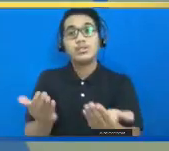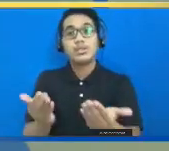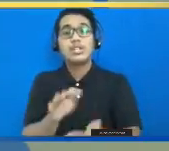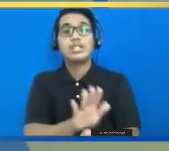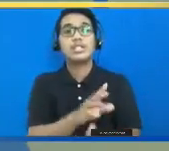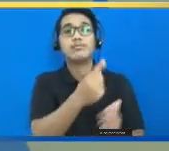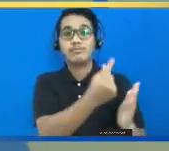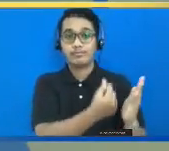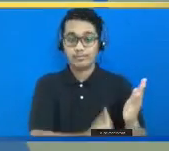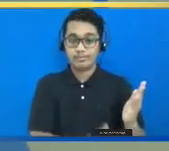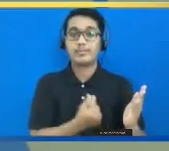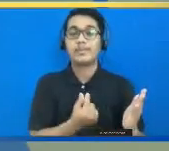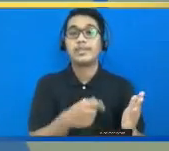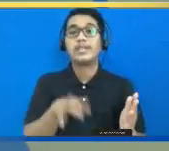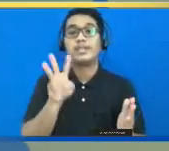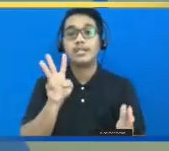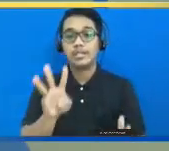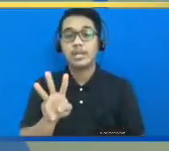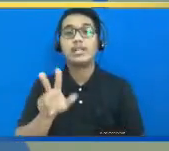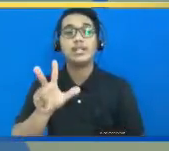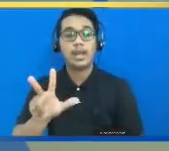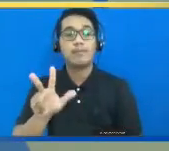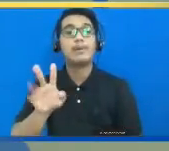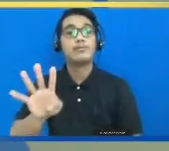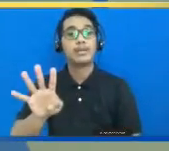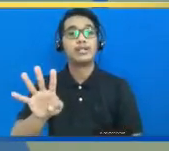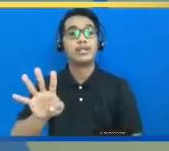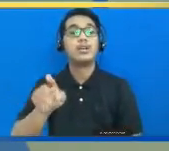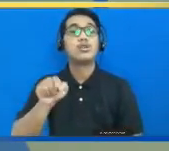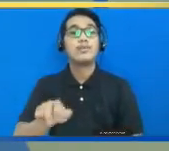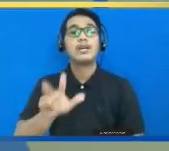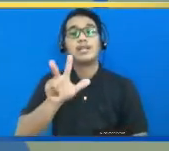anggaran sebesar 384